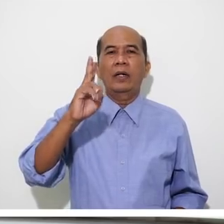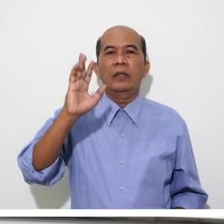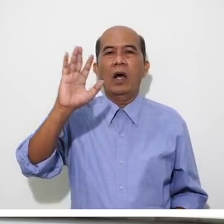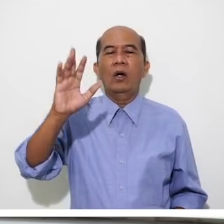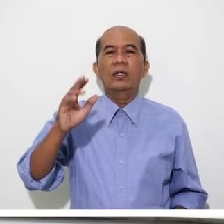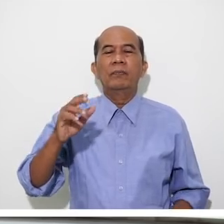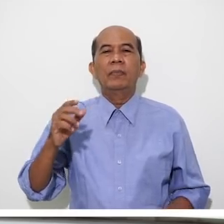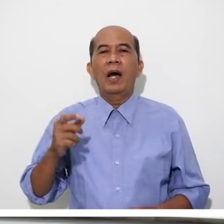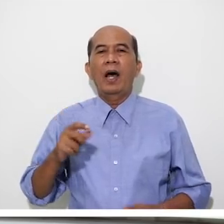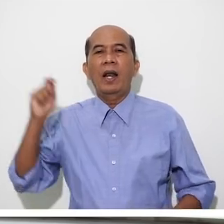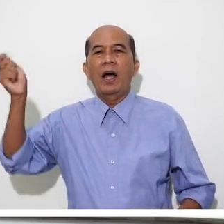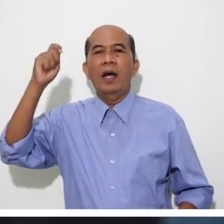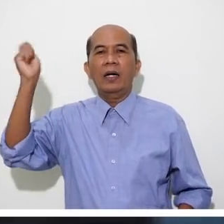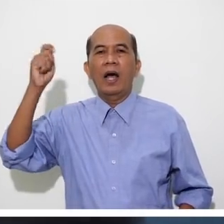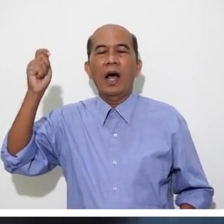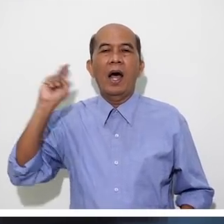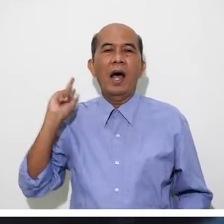Tuhan, Kau gembala